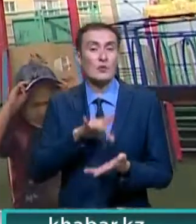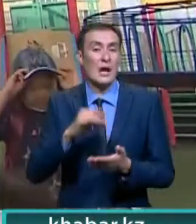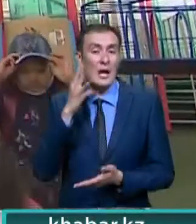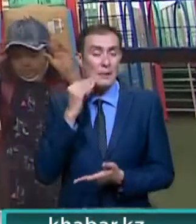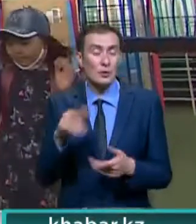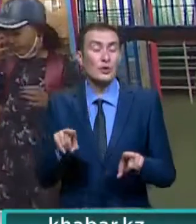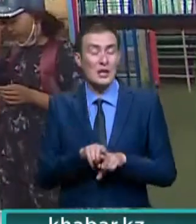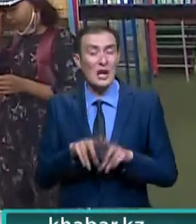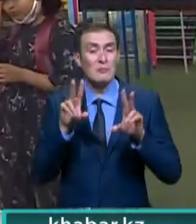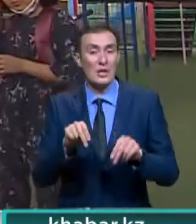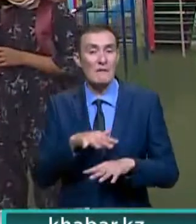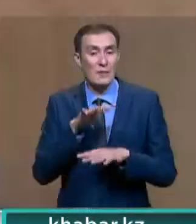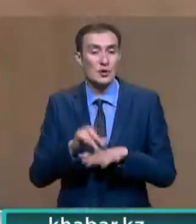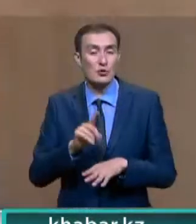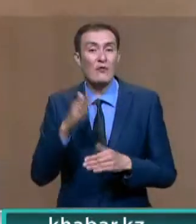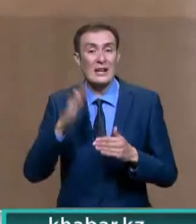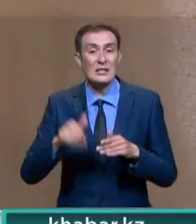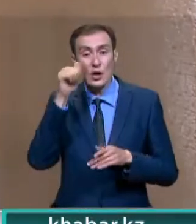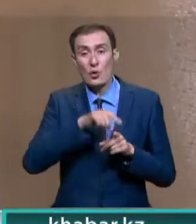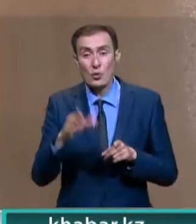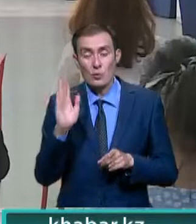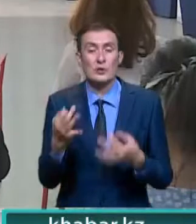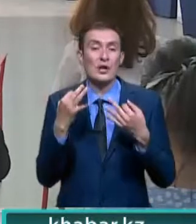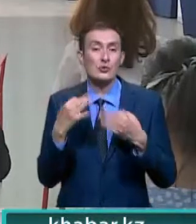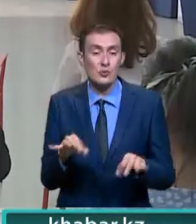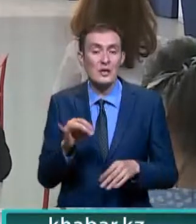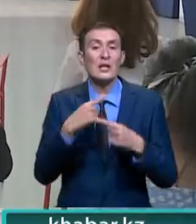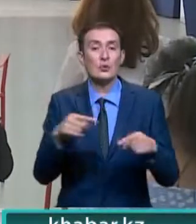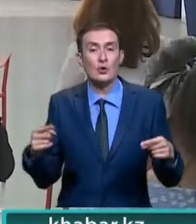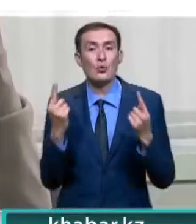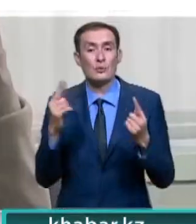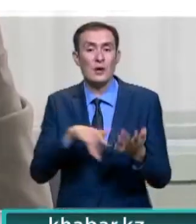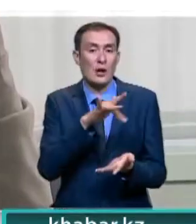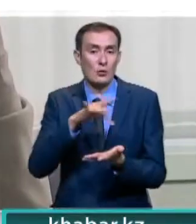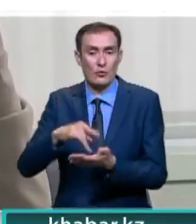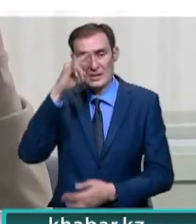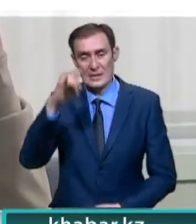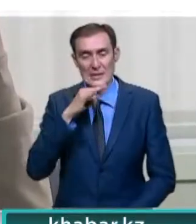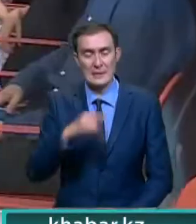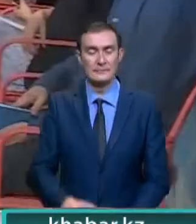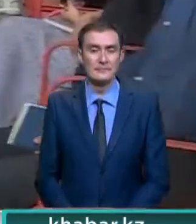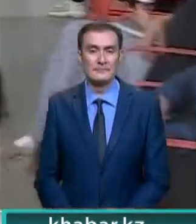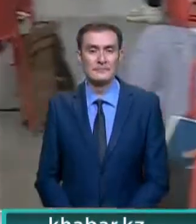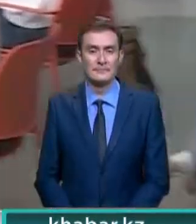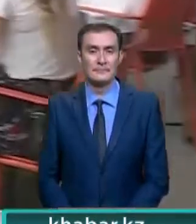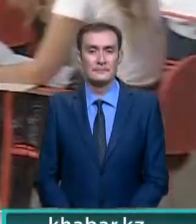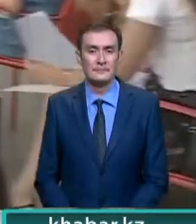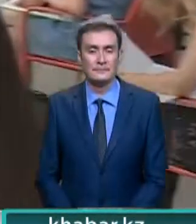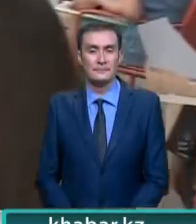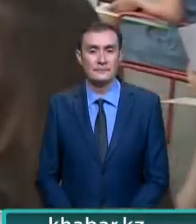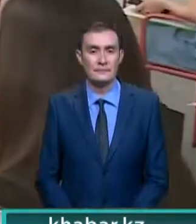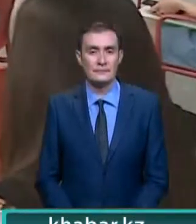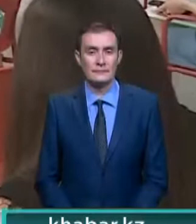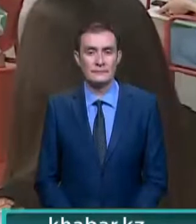цифрового продукта пообещали, что к концу года услуга станет доступна и для других крупных городов Казахстана. Татьяна Ковалева, Мирамбек